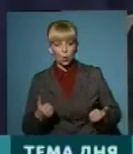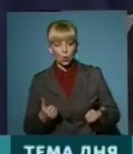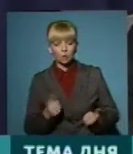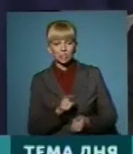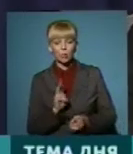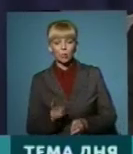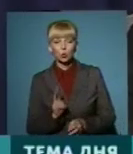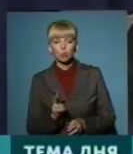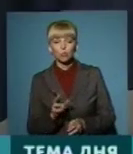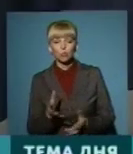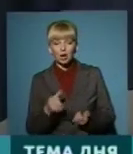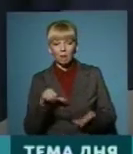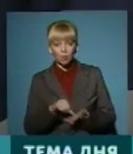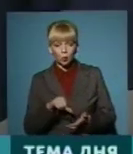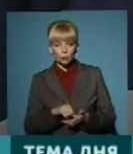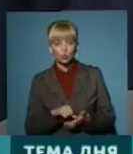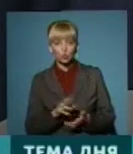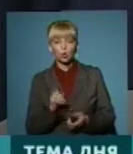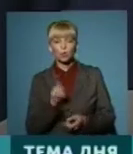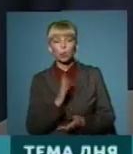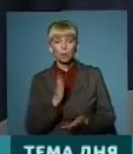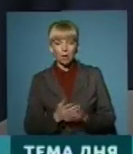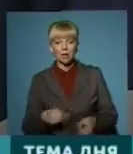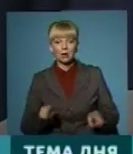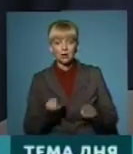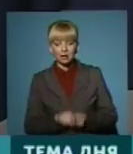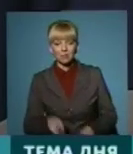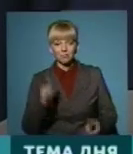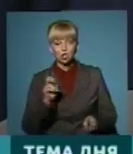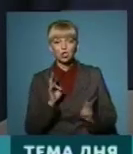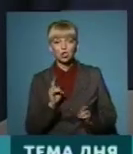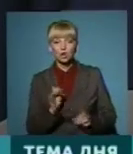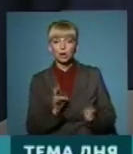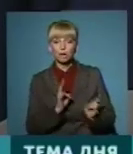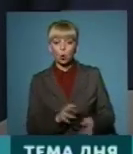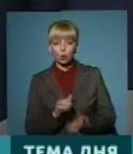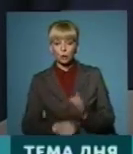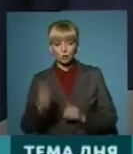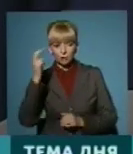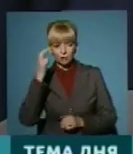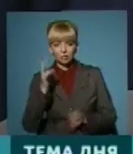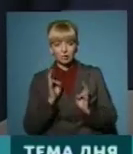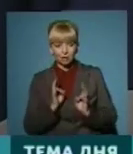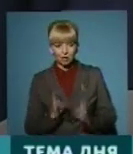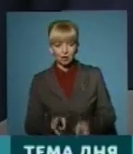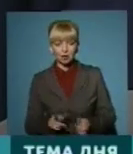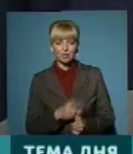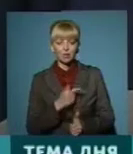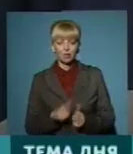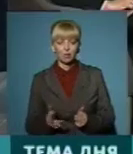тими, хто безпосередньо брав участь, і хто має цей статус, чи постраждалого від Чорнобильської трагедії,